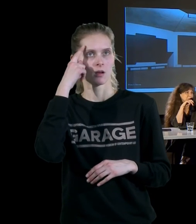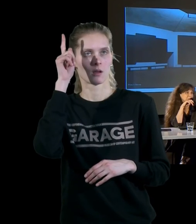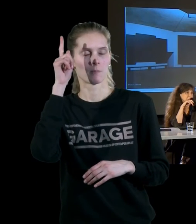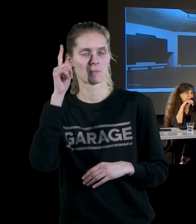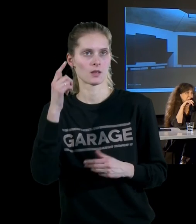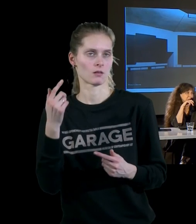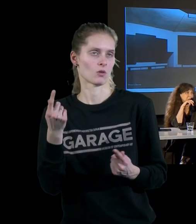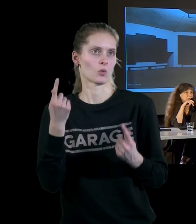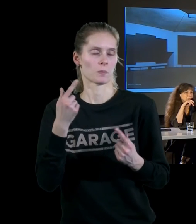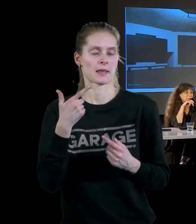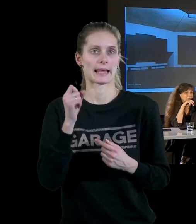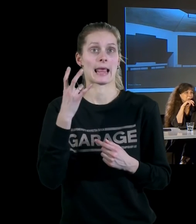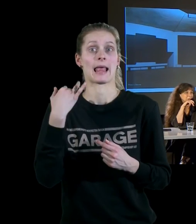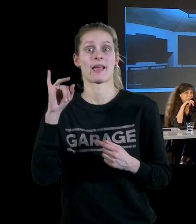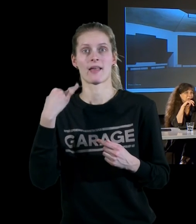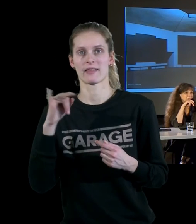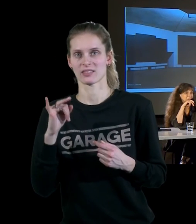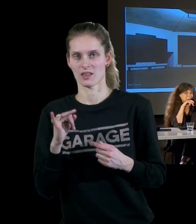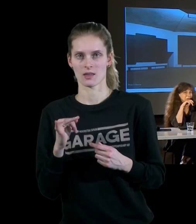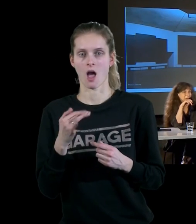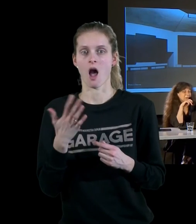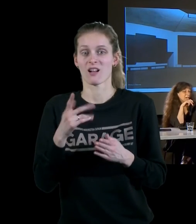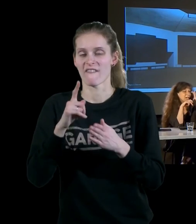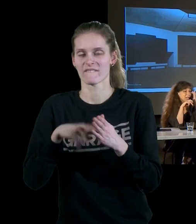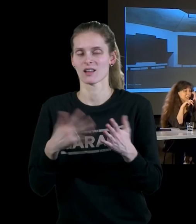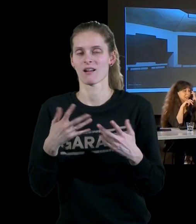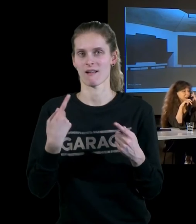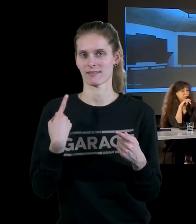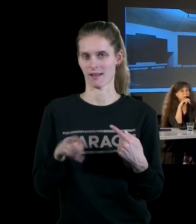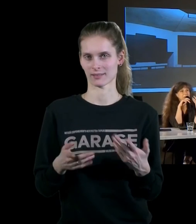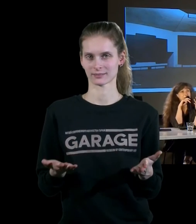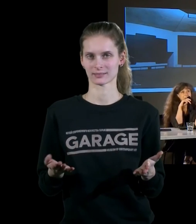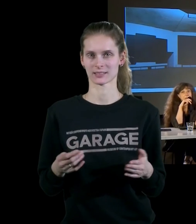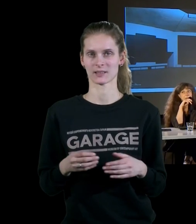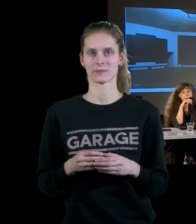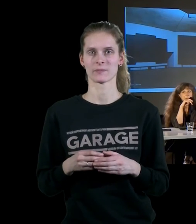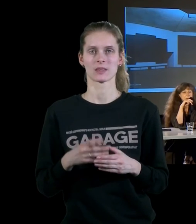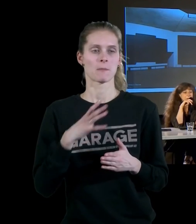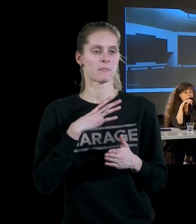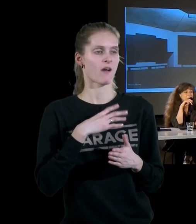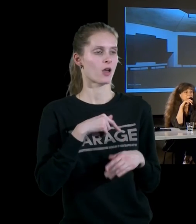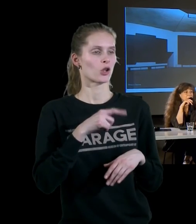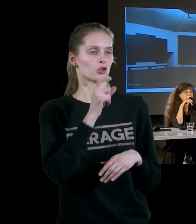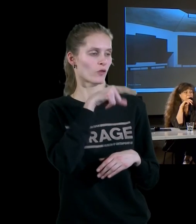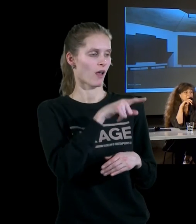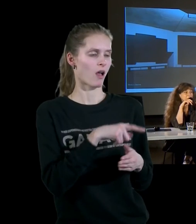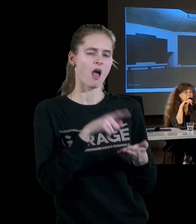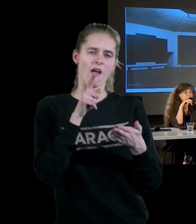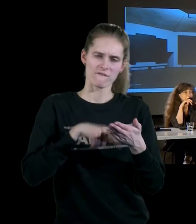чем бездарный католик, бездарный верующий. И, в частности, Мариан